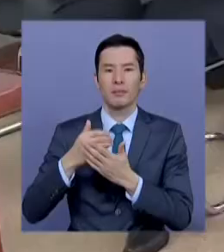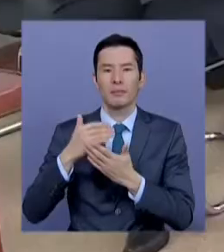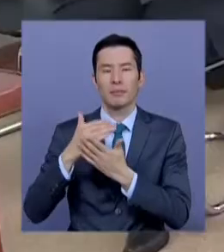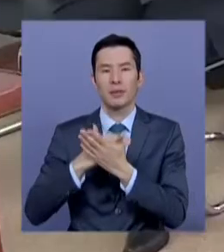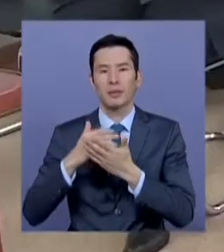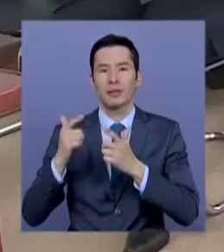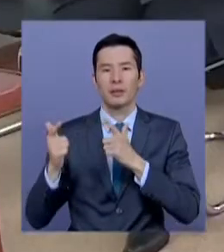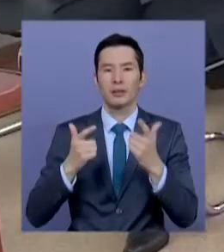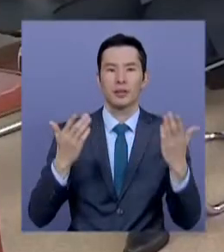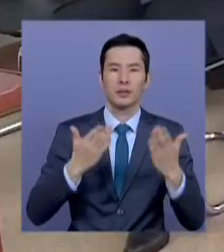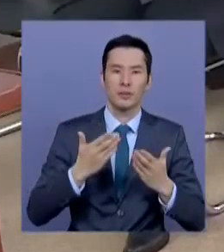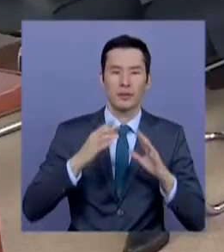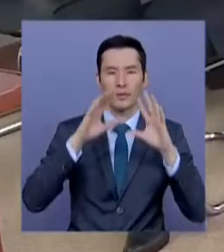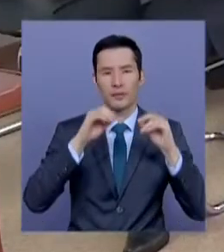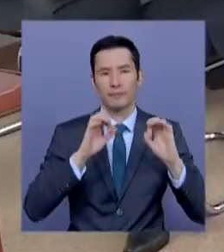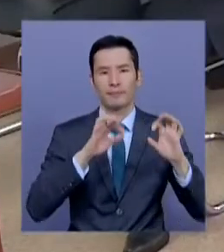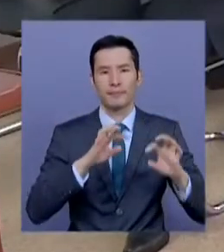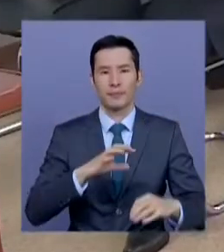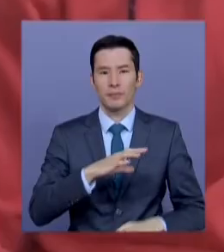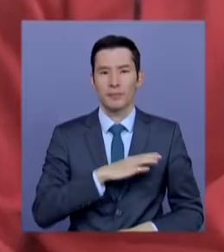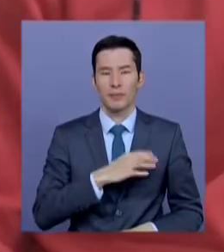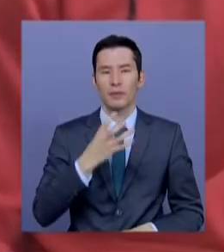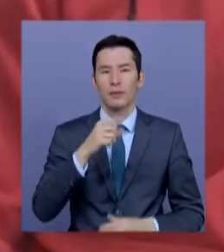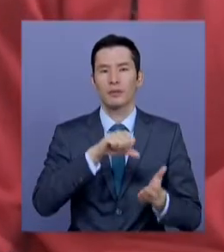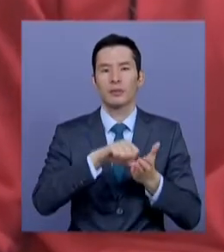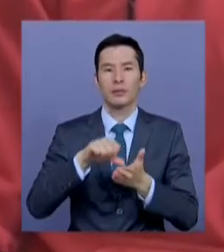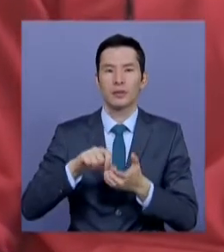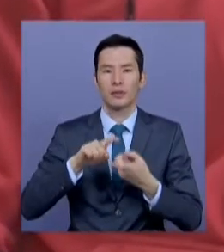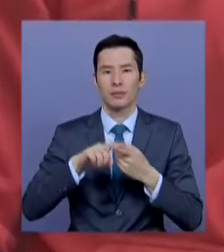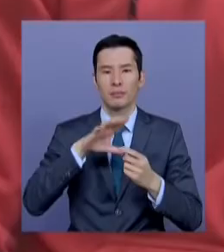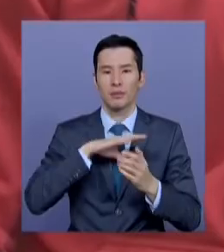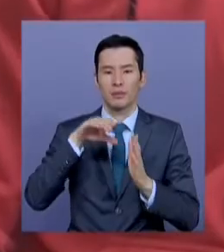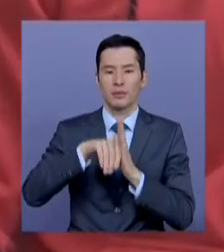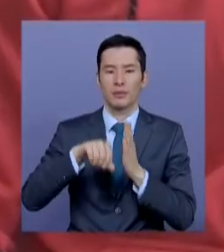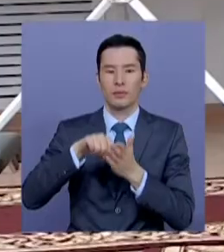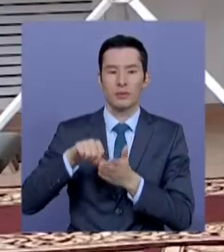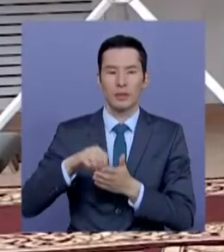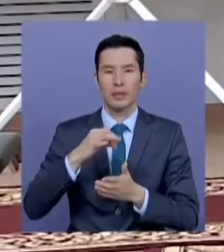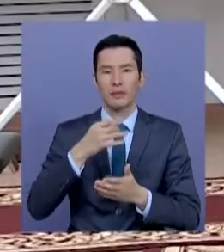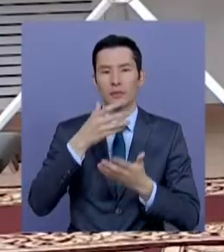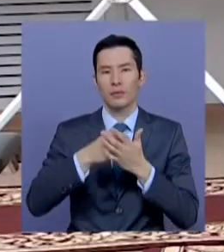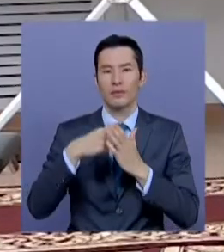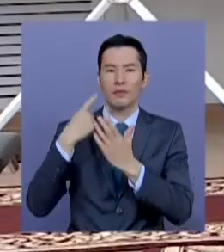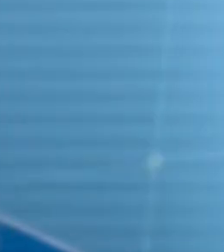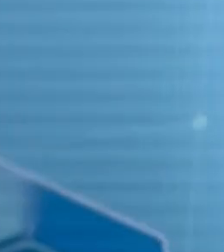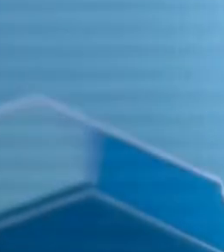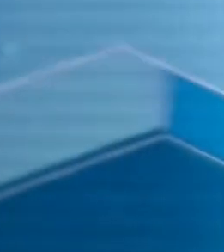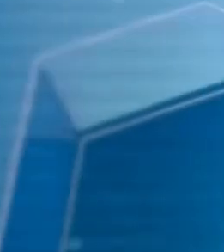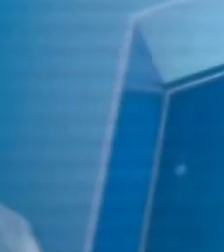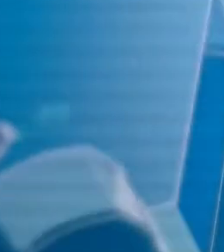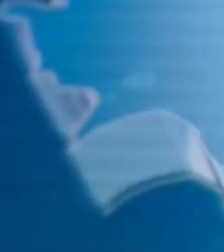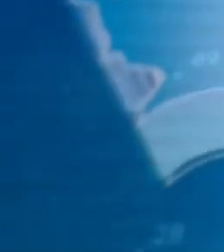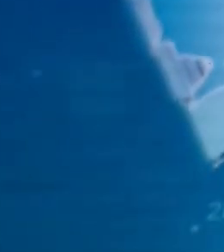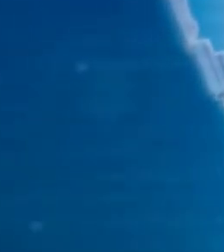дайындығы, бағдарламаның басым бағыттары талқыланды. Сондай-ақ қатысушылар платформаға қатысты өз ұсыныстарын да білдірді.